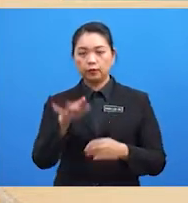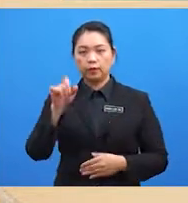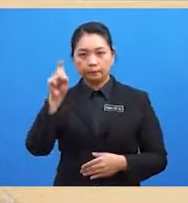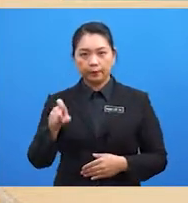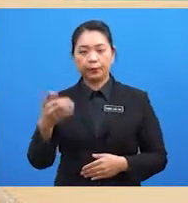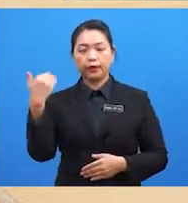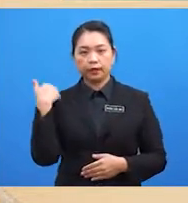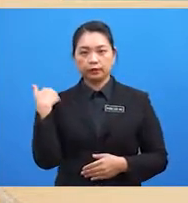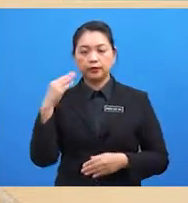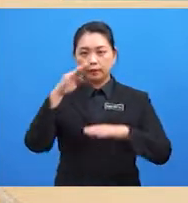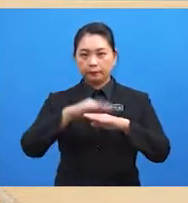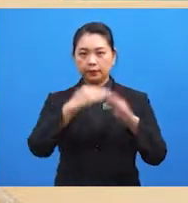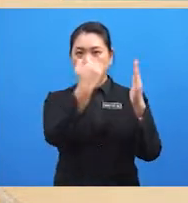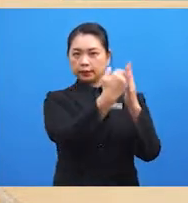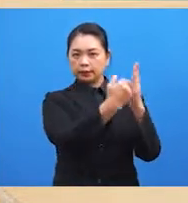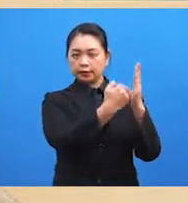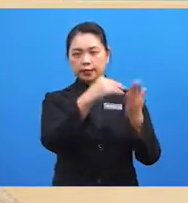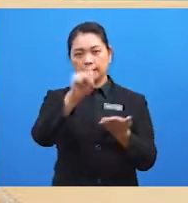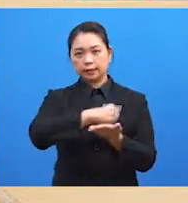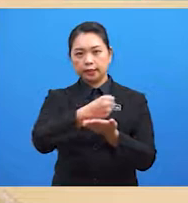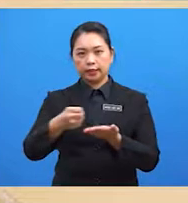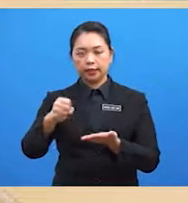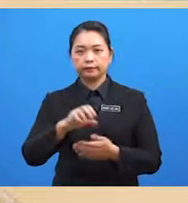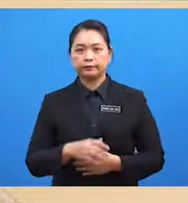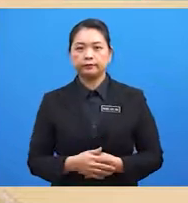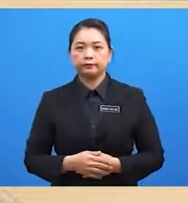perlu ada pada rangkap syair.